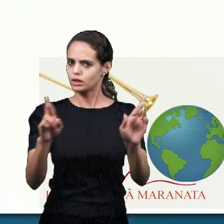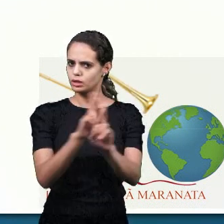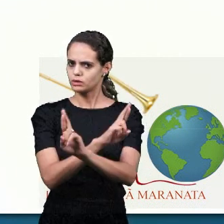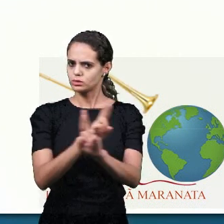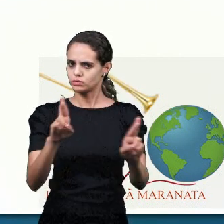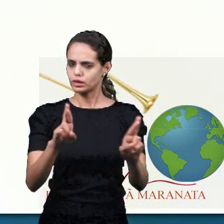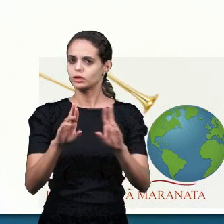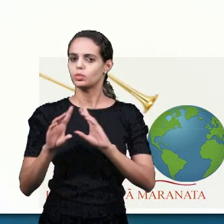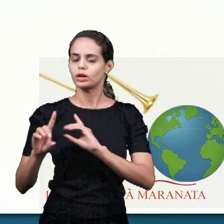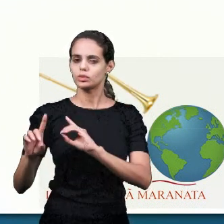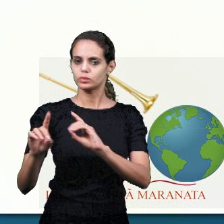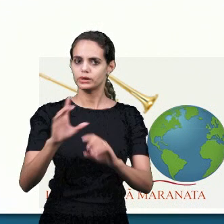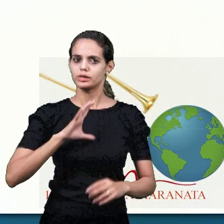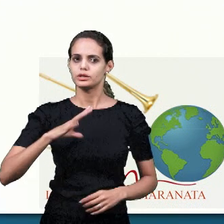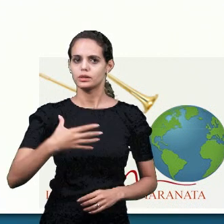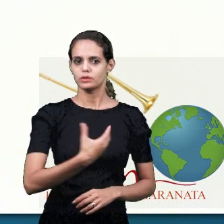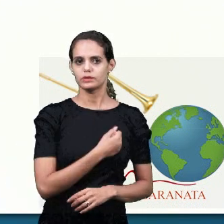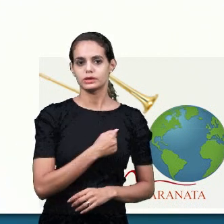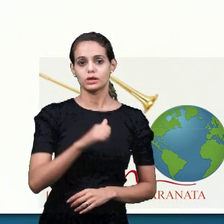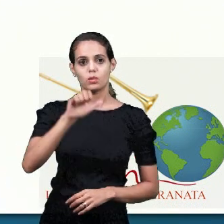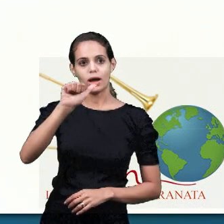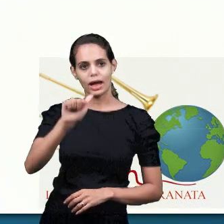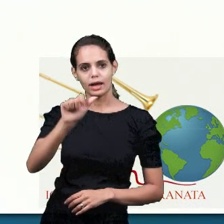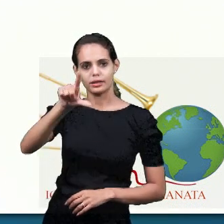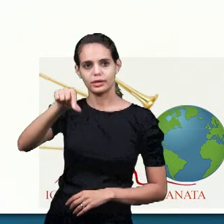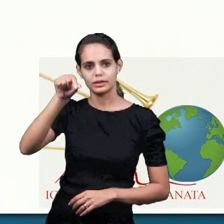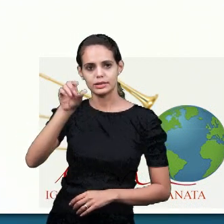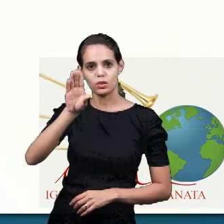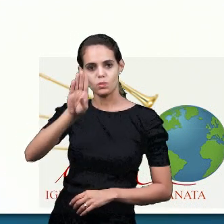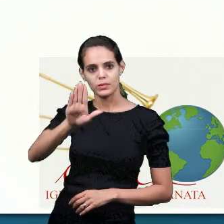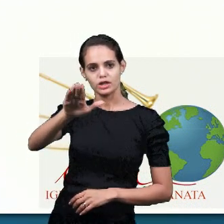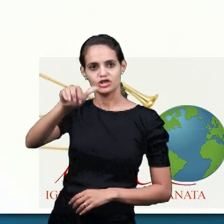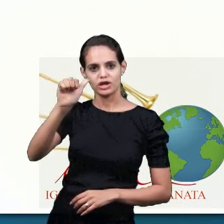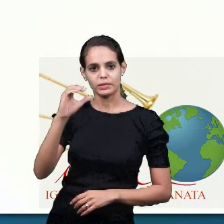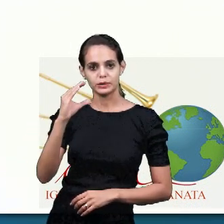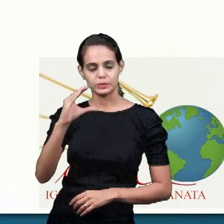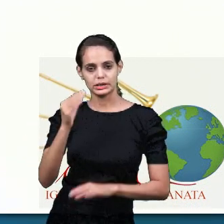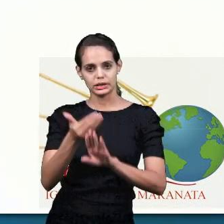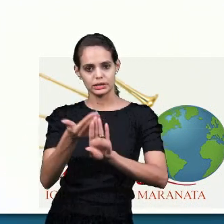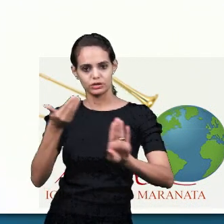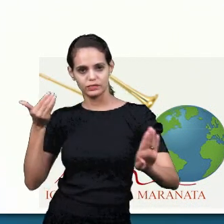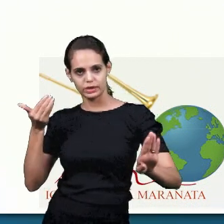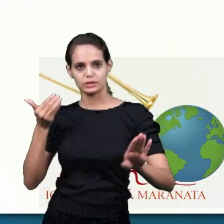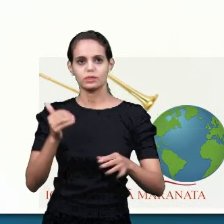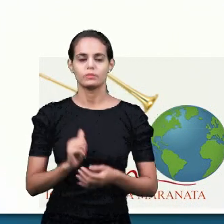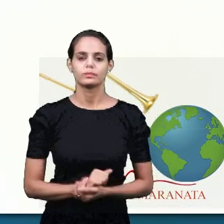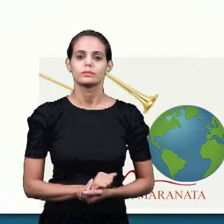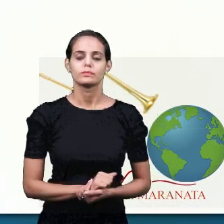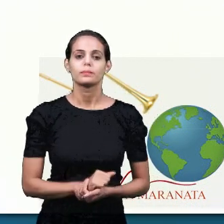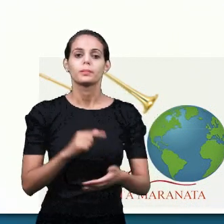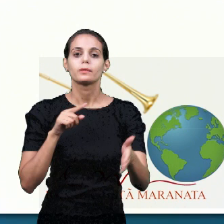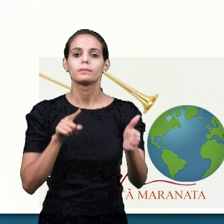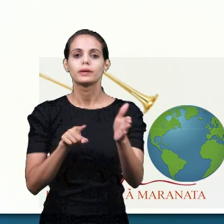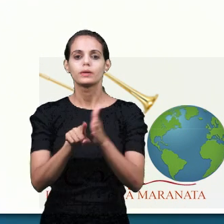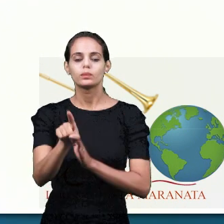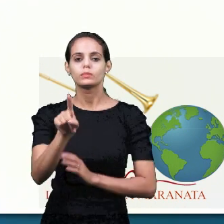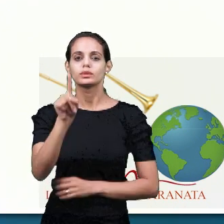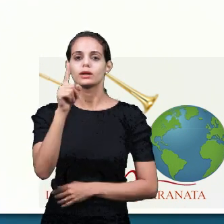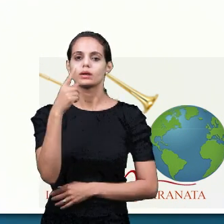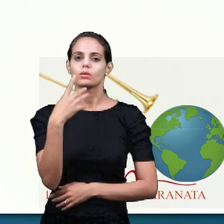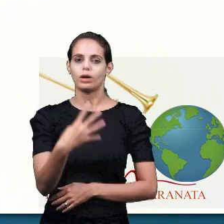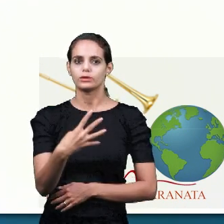l'élection, l'appel et la sanctification. Passons à la prochaine question, la question 4.